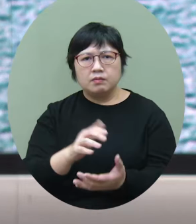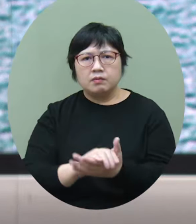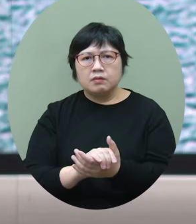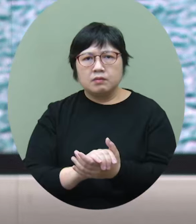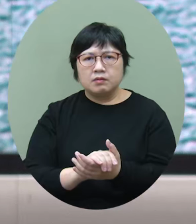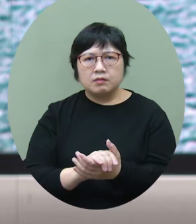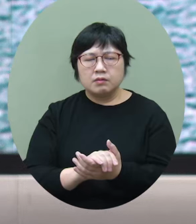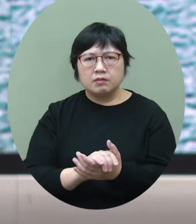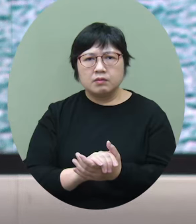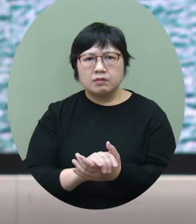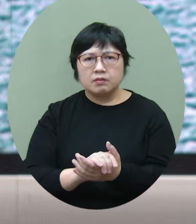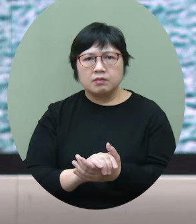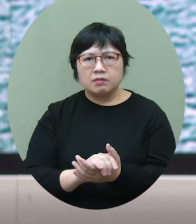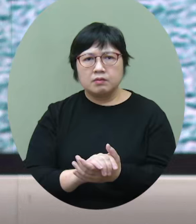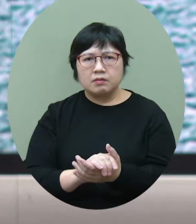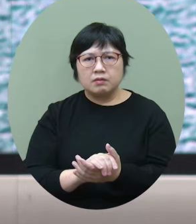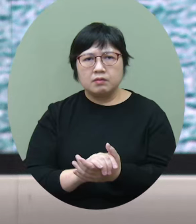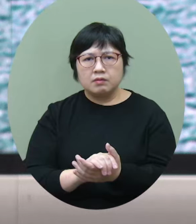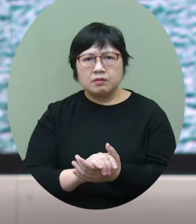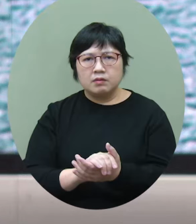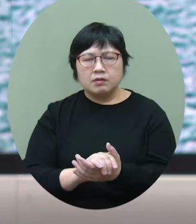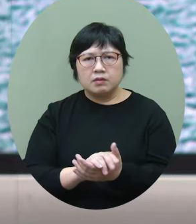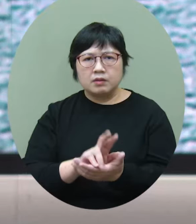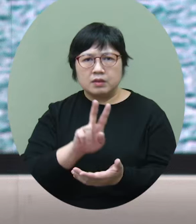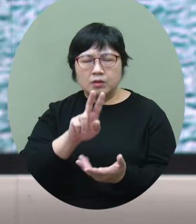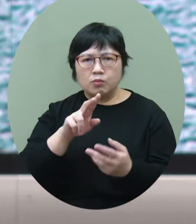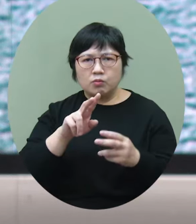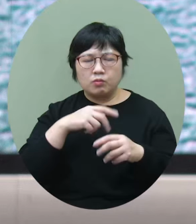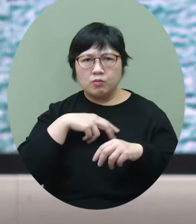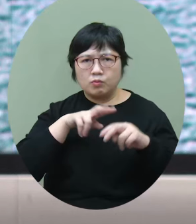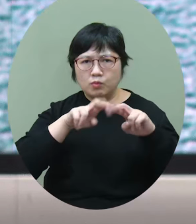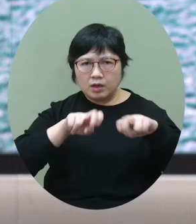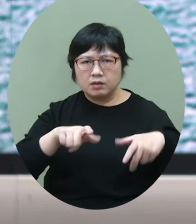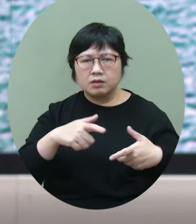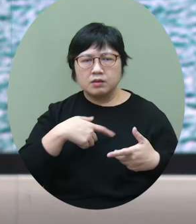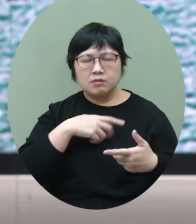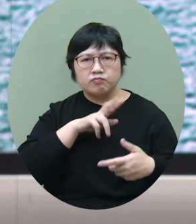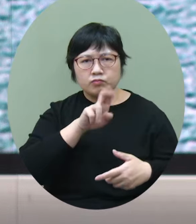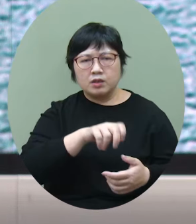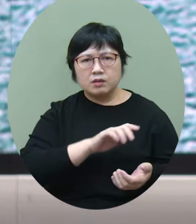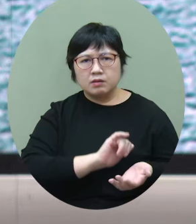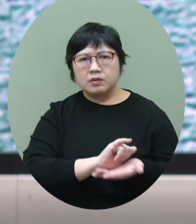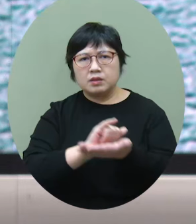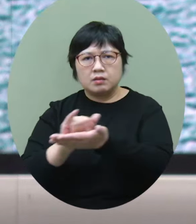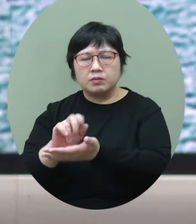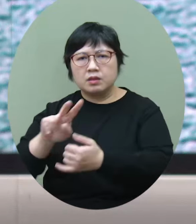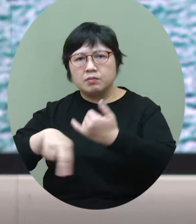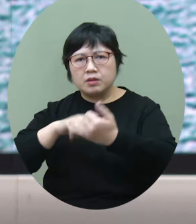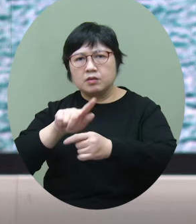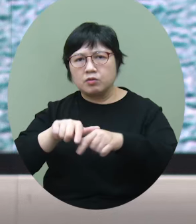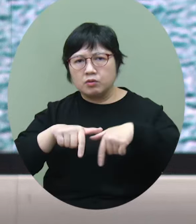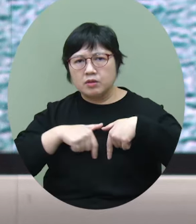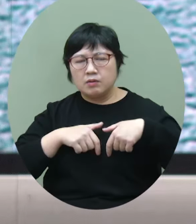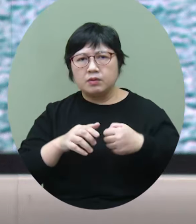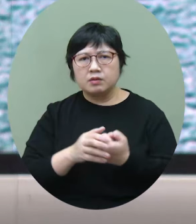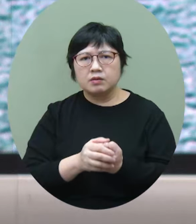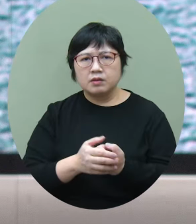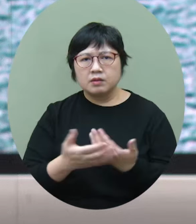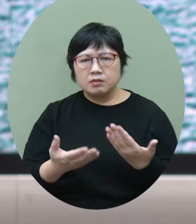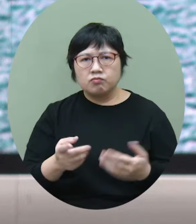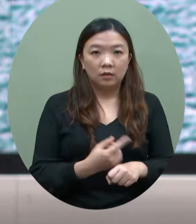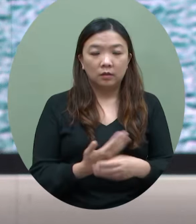係即係睇下點樣揾翻佢哋去送去檢疫中心啦嚇。咁我哋首長暫時即係去